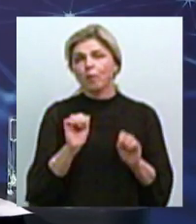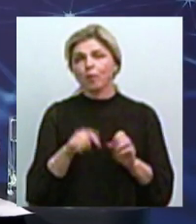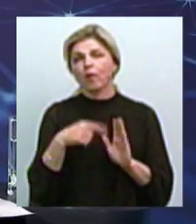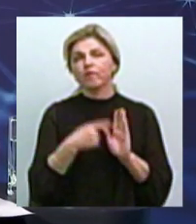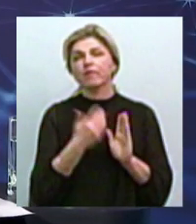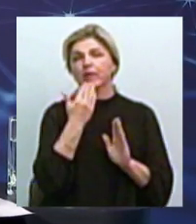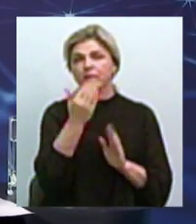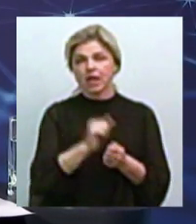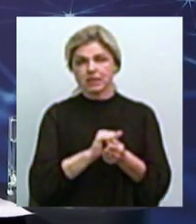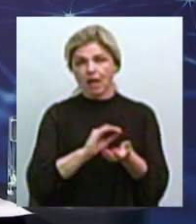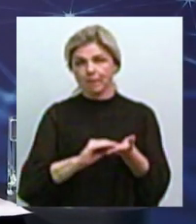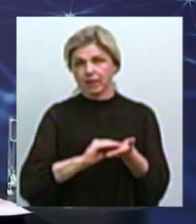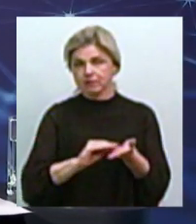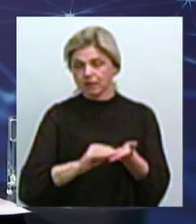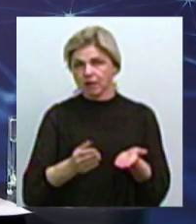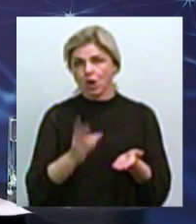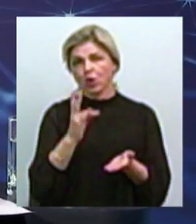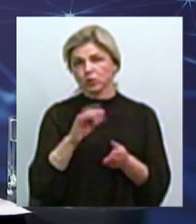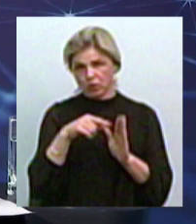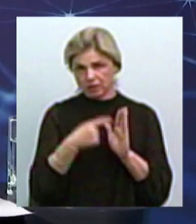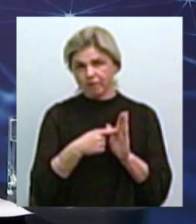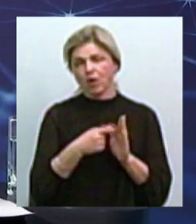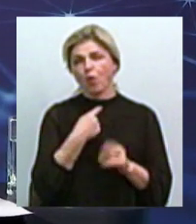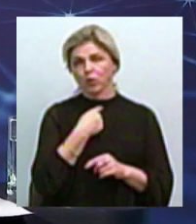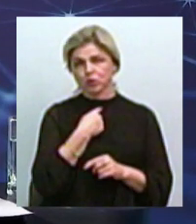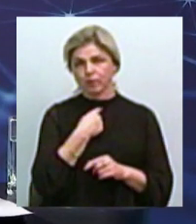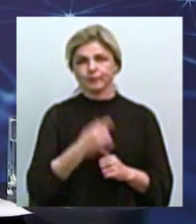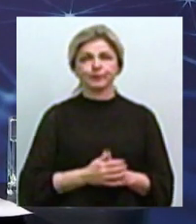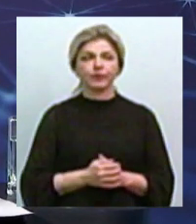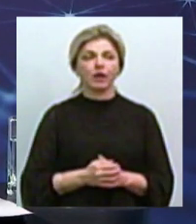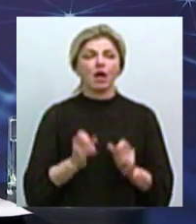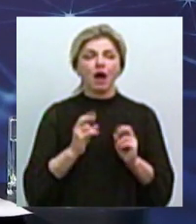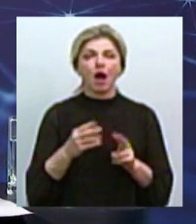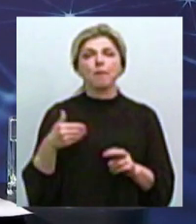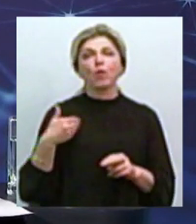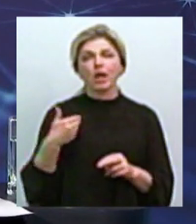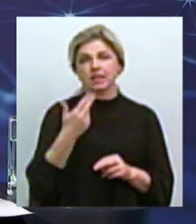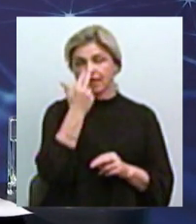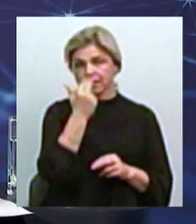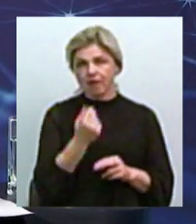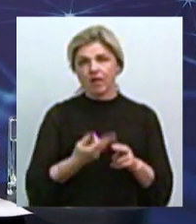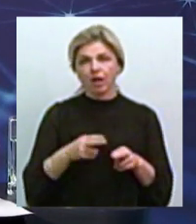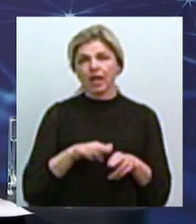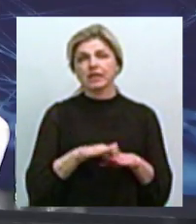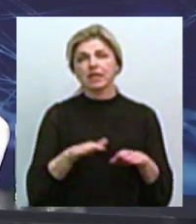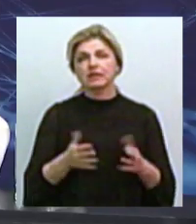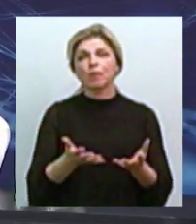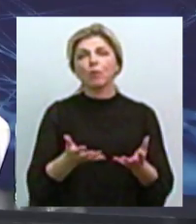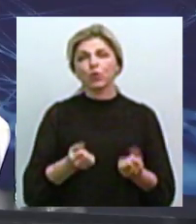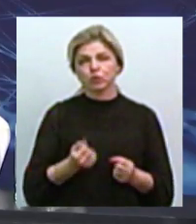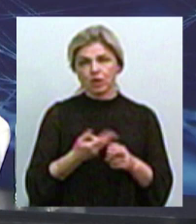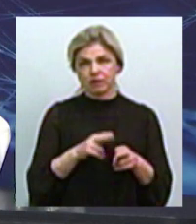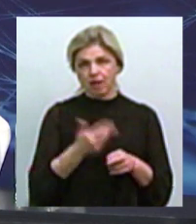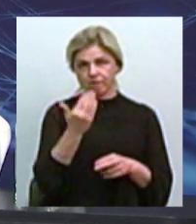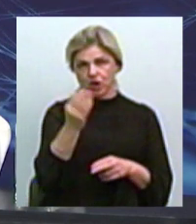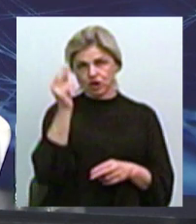на записках, но, в принципе, задавали голосом. А наскільки корисні навички, які діти отримують на